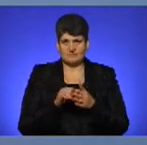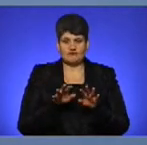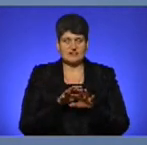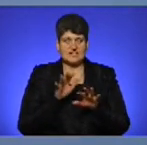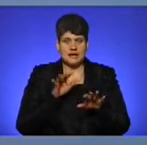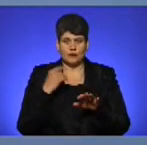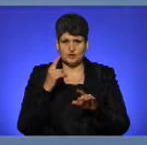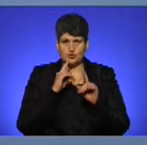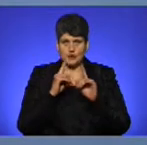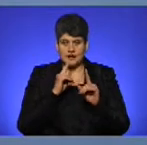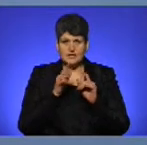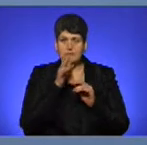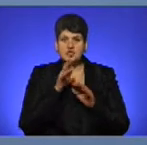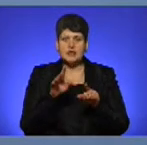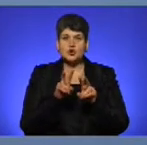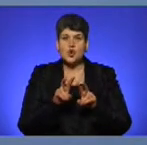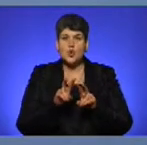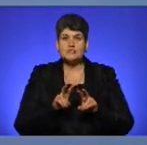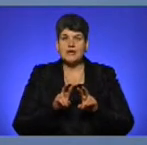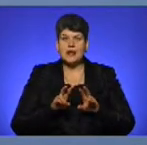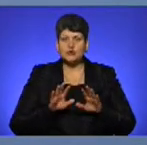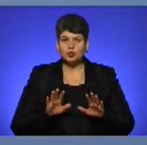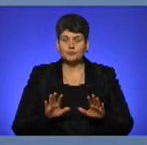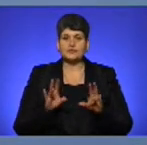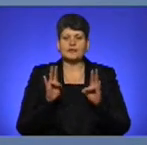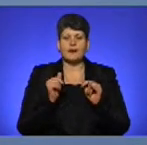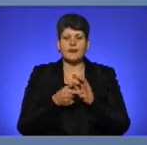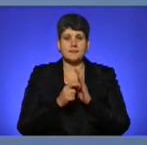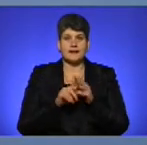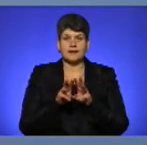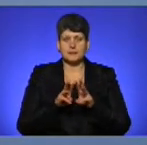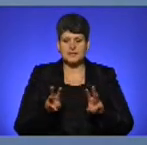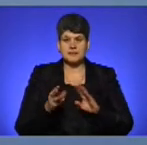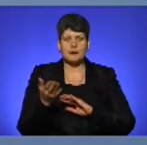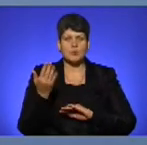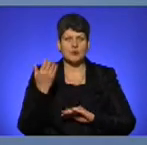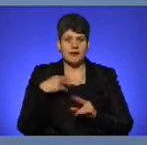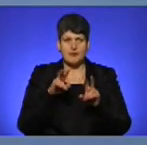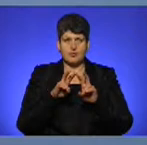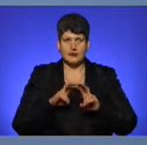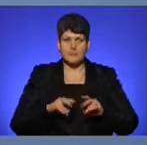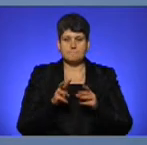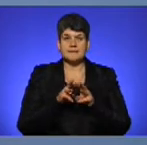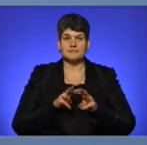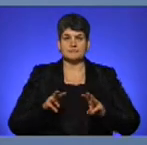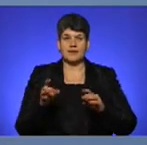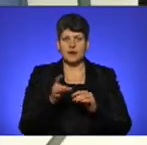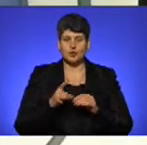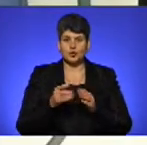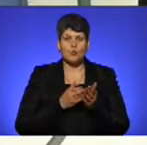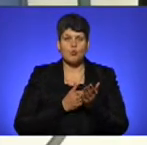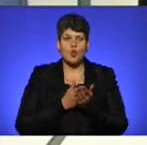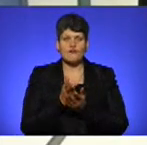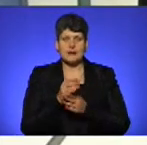проведення сесії і під час розгляду на Кабінеті міністрів і попереднього аналізу Мінрегіоном, як профільним міністерством,